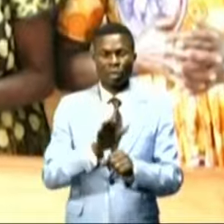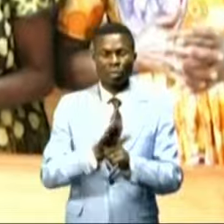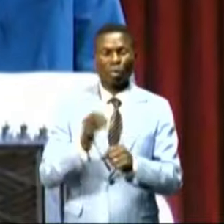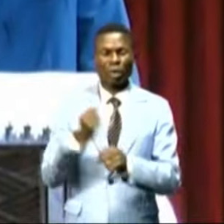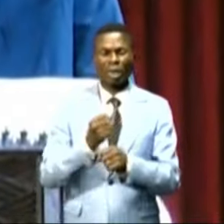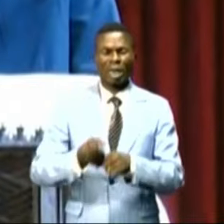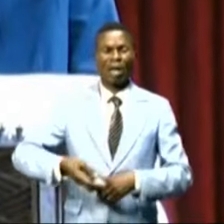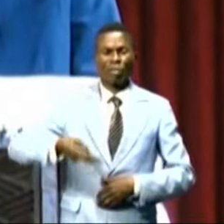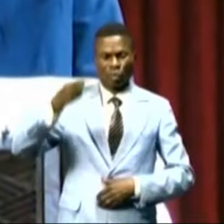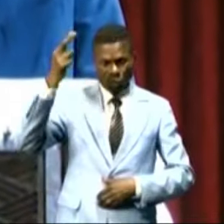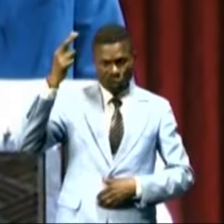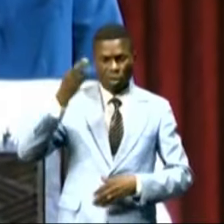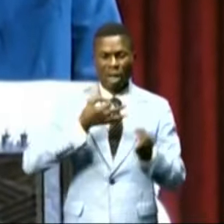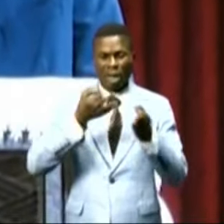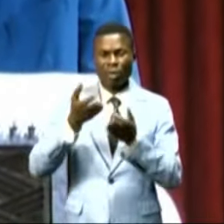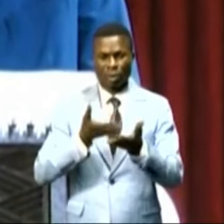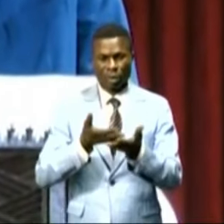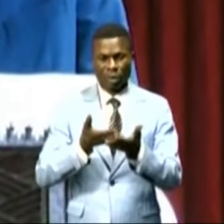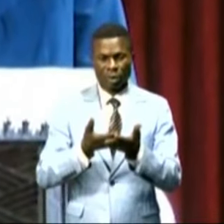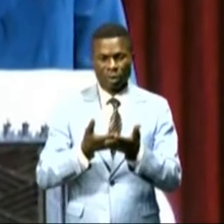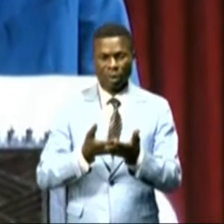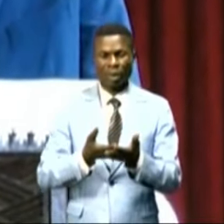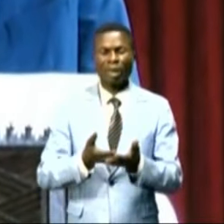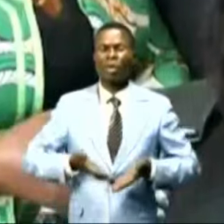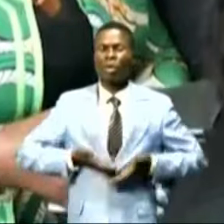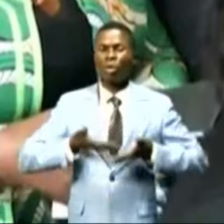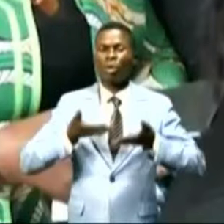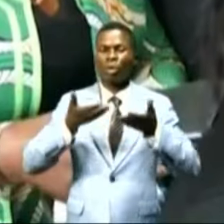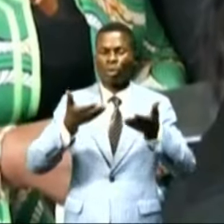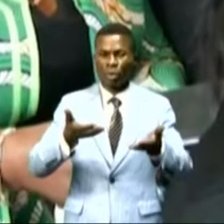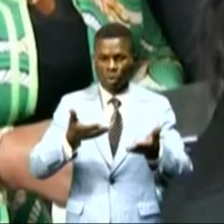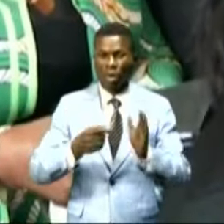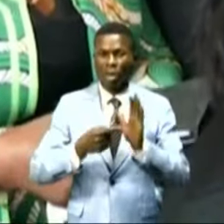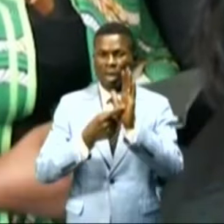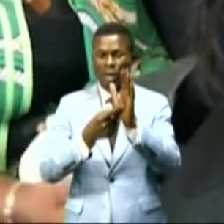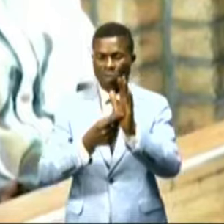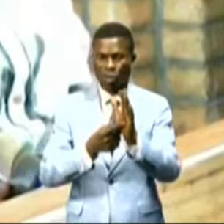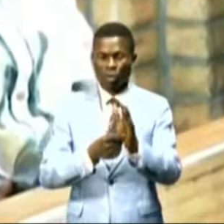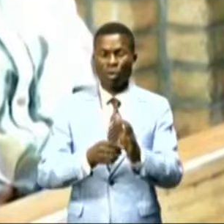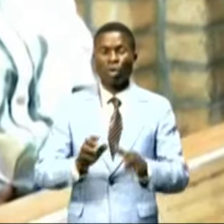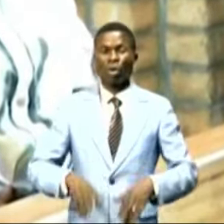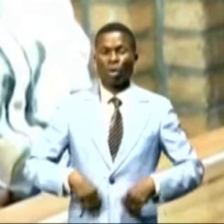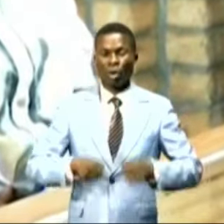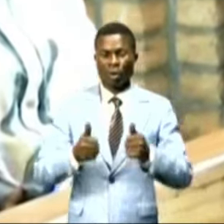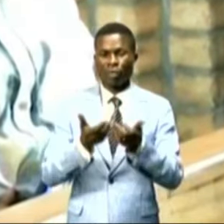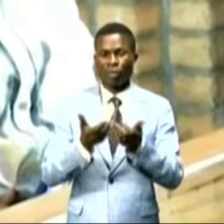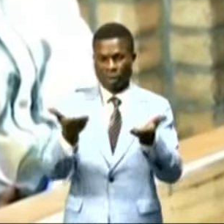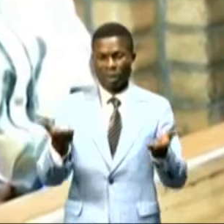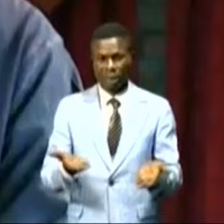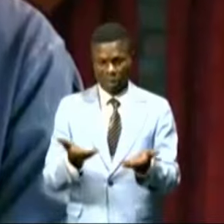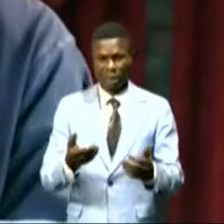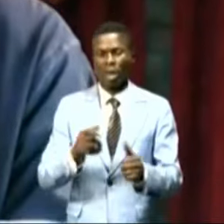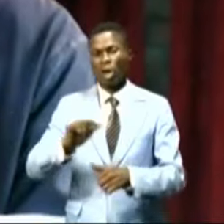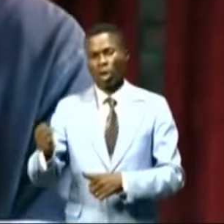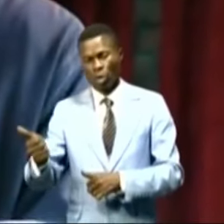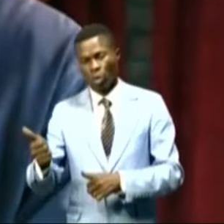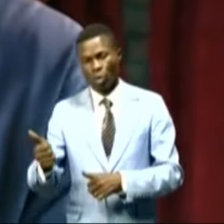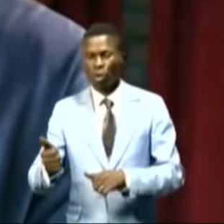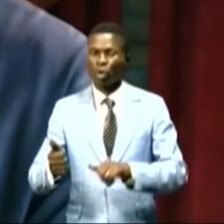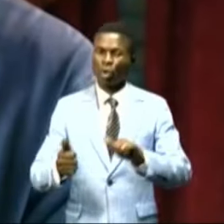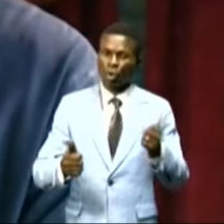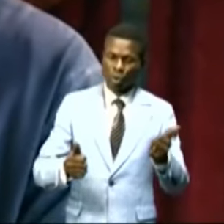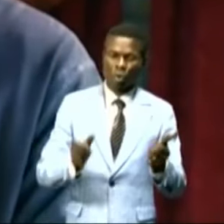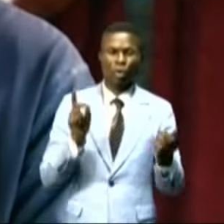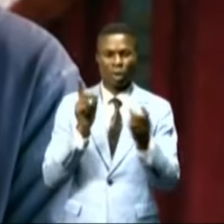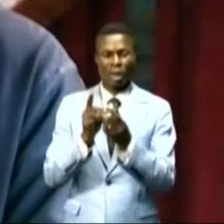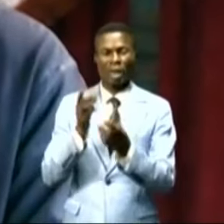et la gaieté dans la convivialité ont caractérisé votre passage au milieu de nous. Certains d'entre ceux qui ont côtoyé